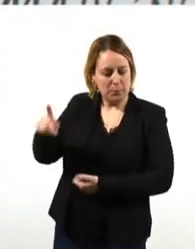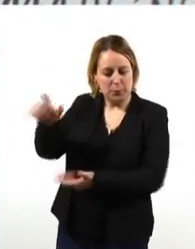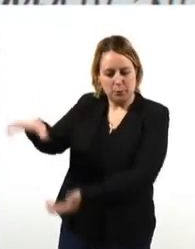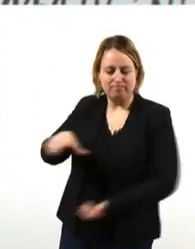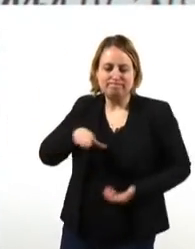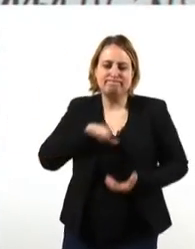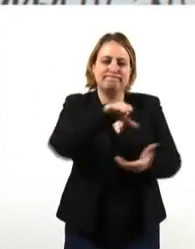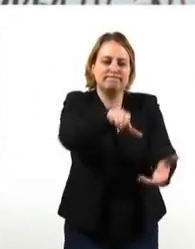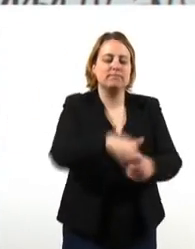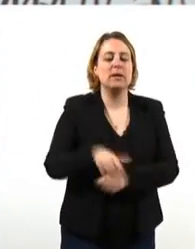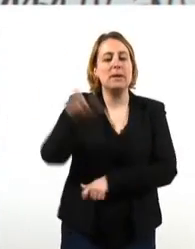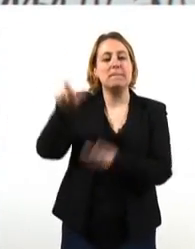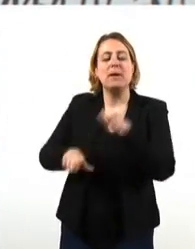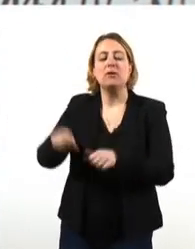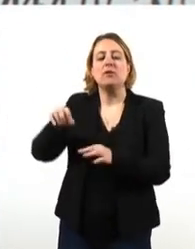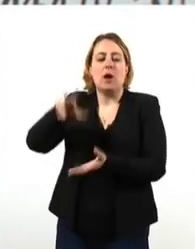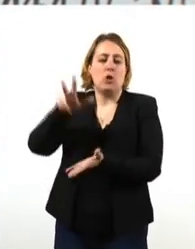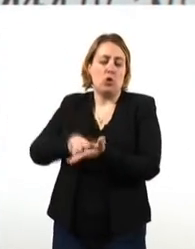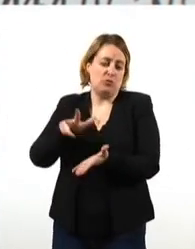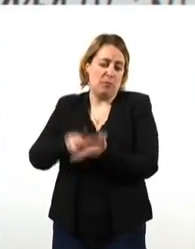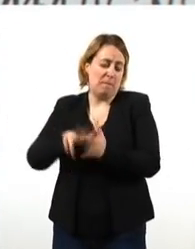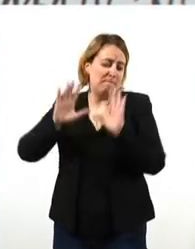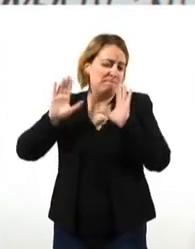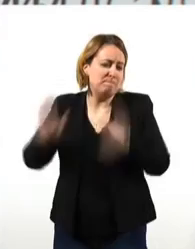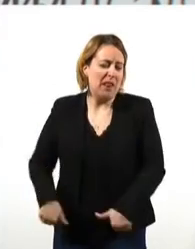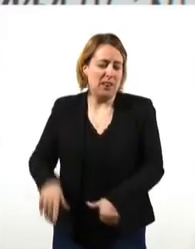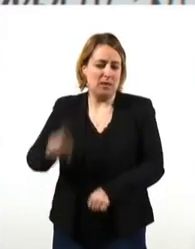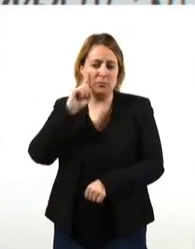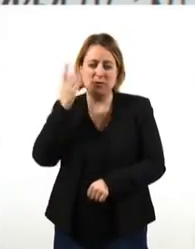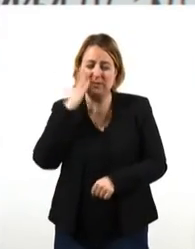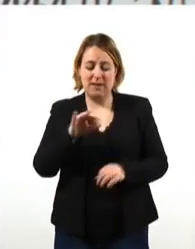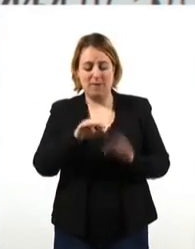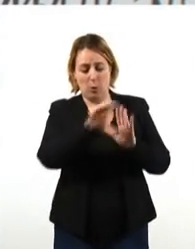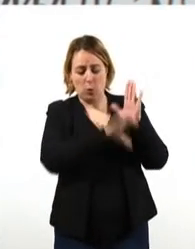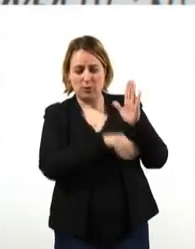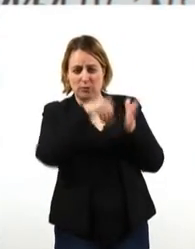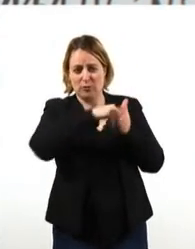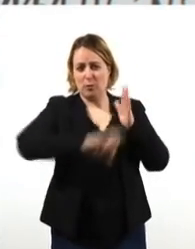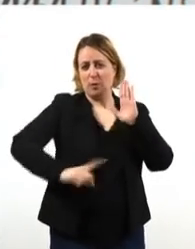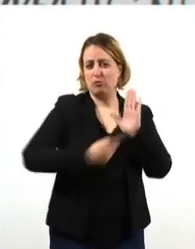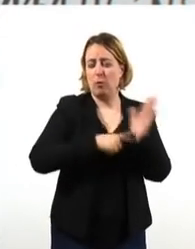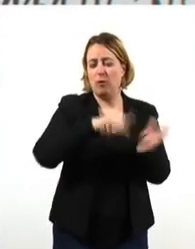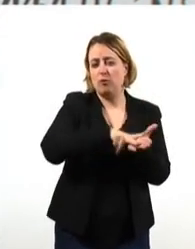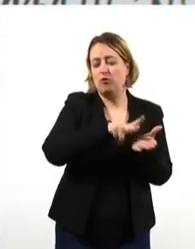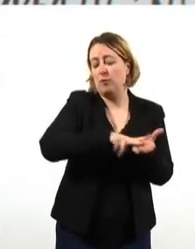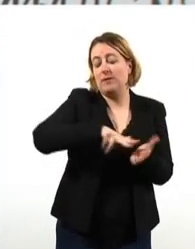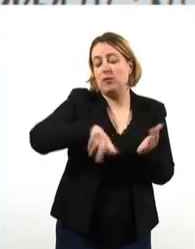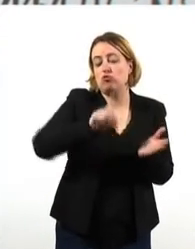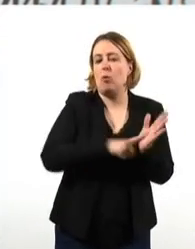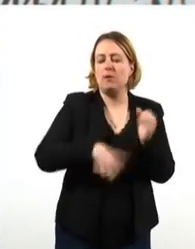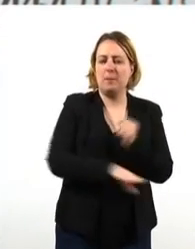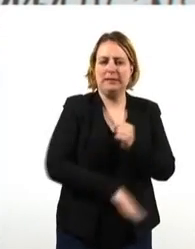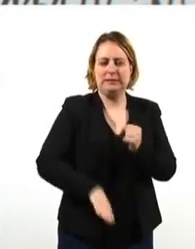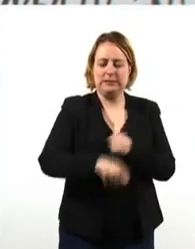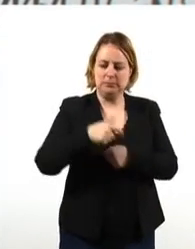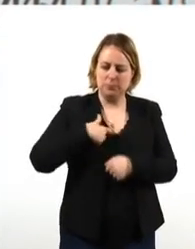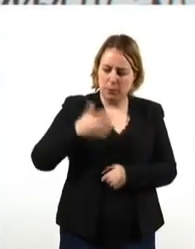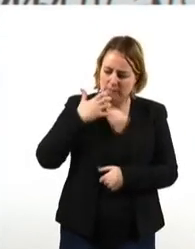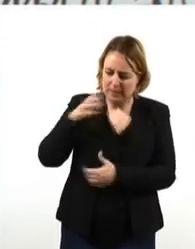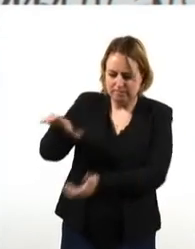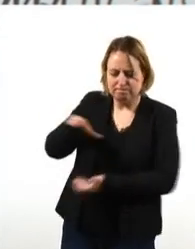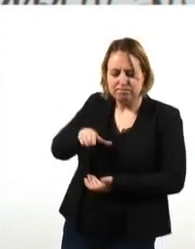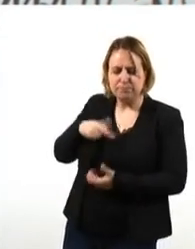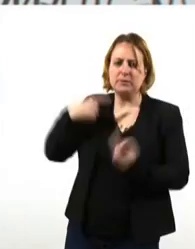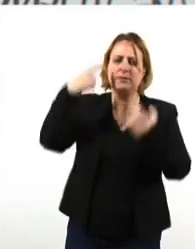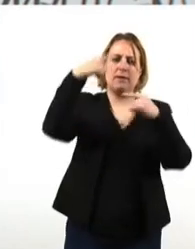puisque le droit au logement, c'est un droit fondamental inscrit dans notre Constitution. Et moi, j'ai décidé de le défendre. J'ai créé